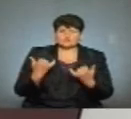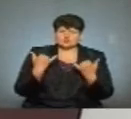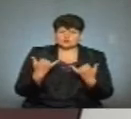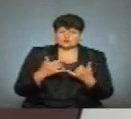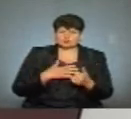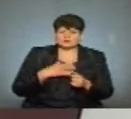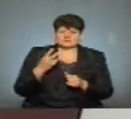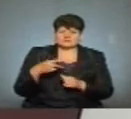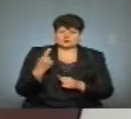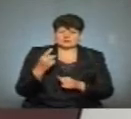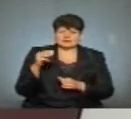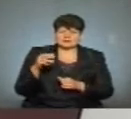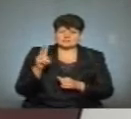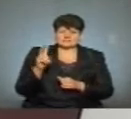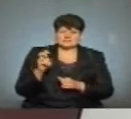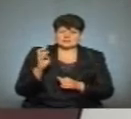в нас